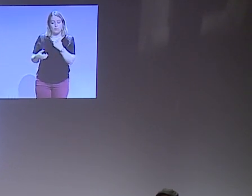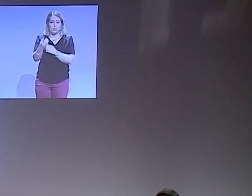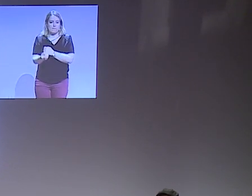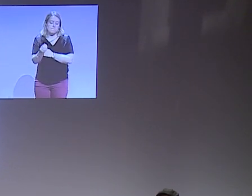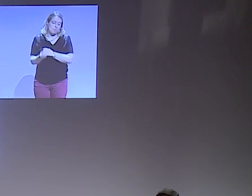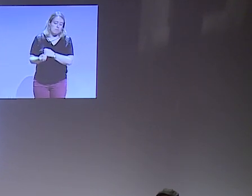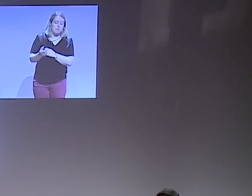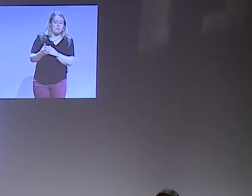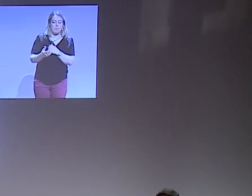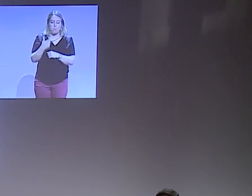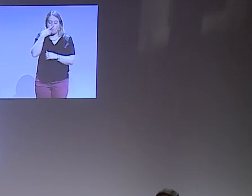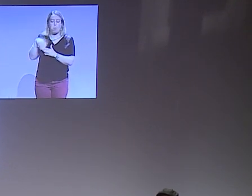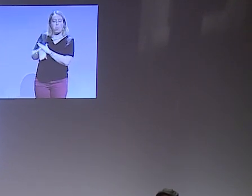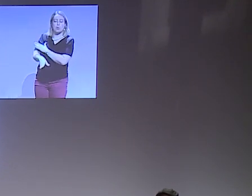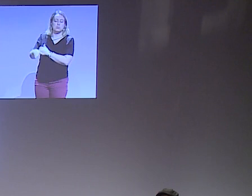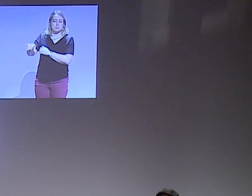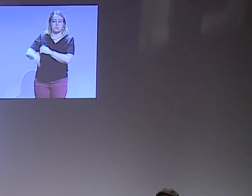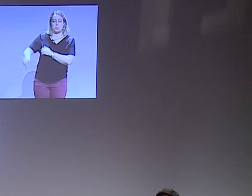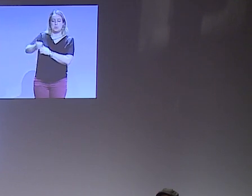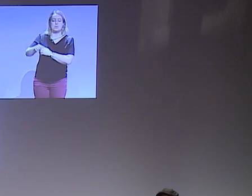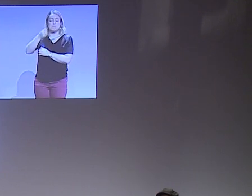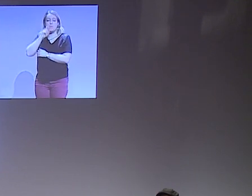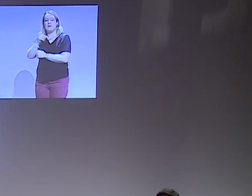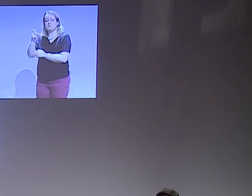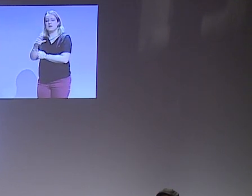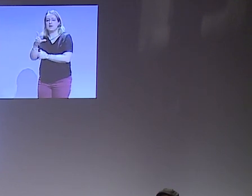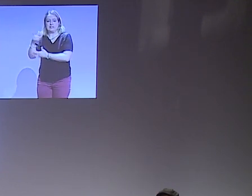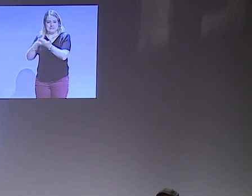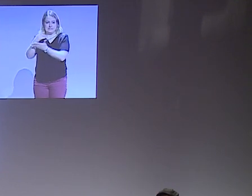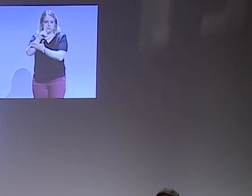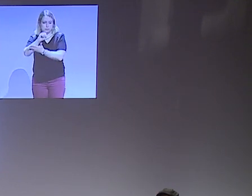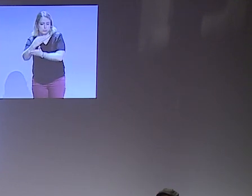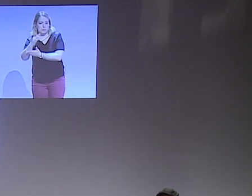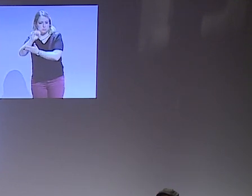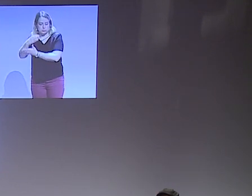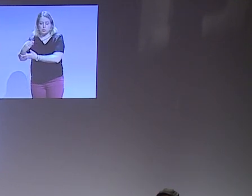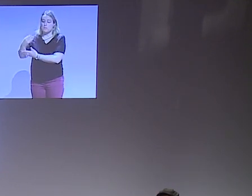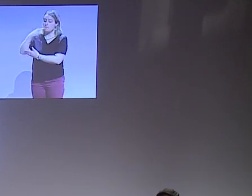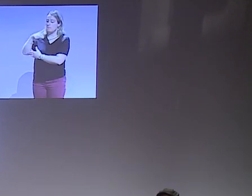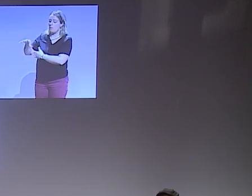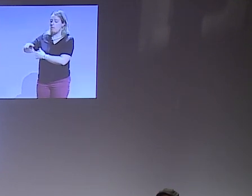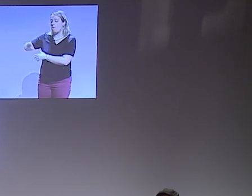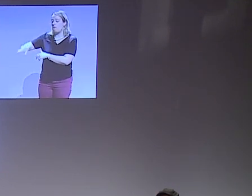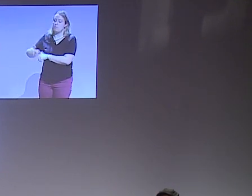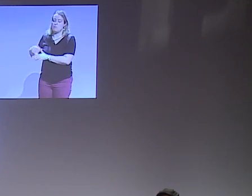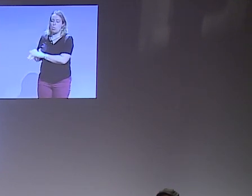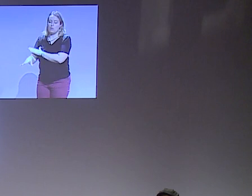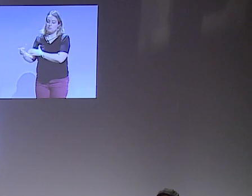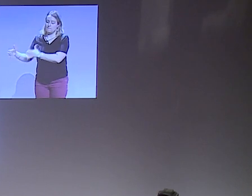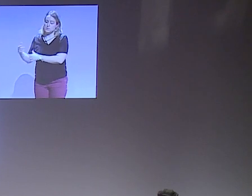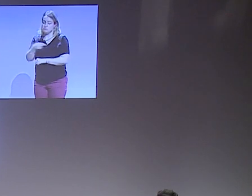insu, de tromper des parents dans les dom-toms pour prendre leurs enfants et les donner à des enfants, des parents qui voulaient avoir des